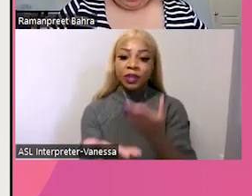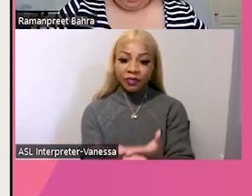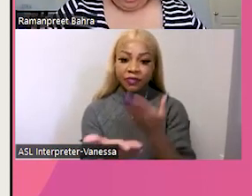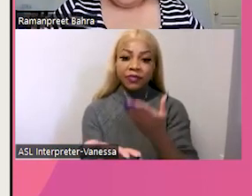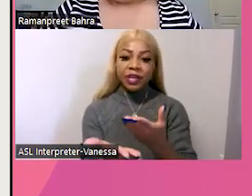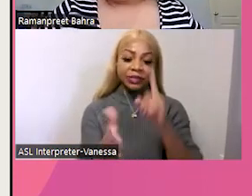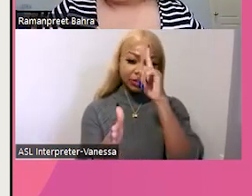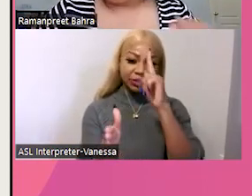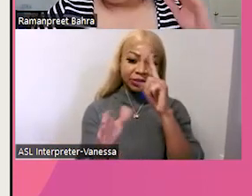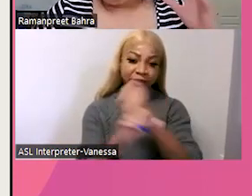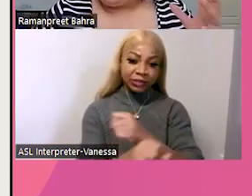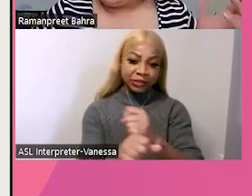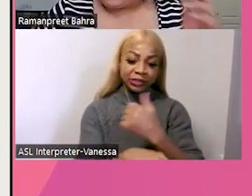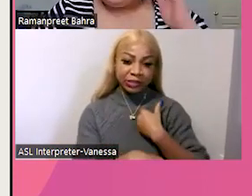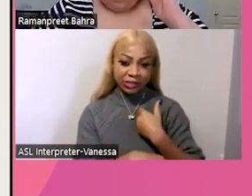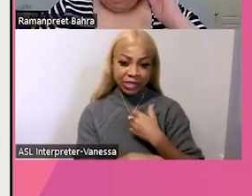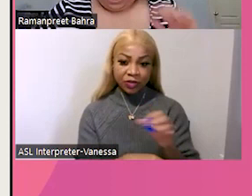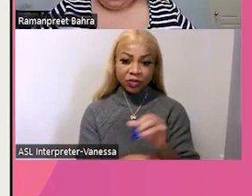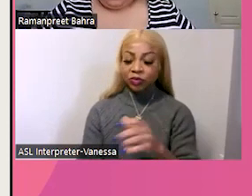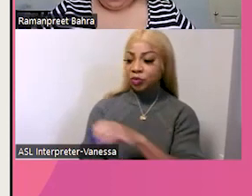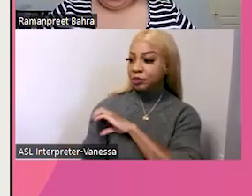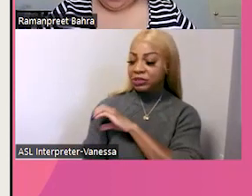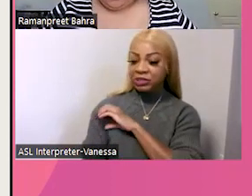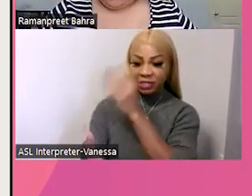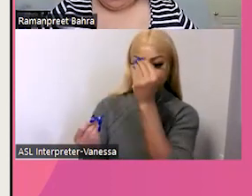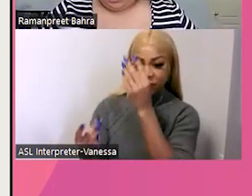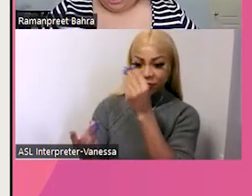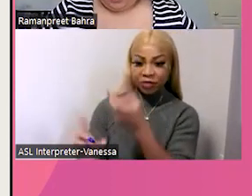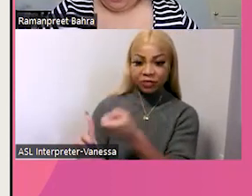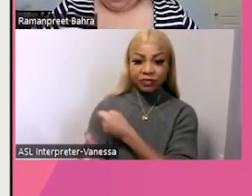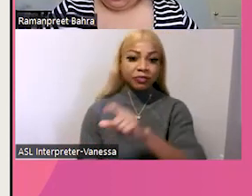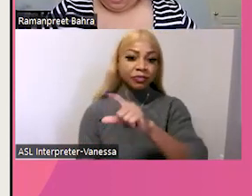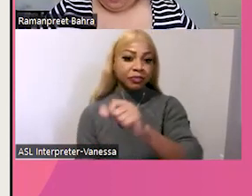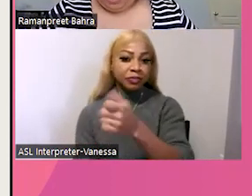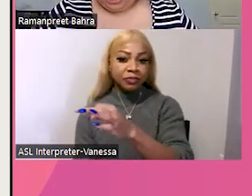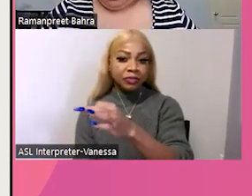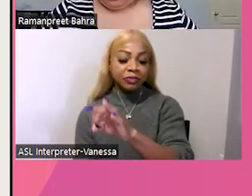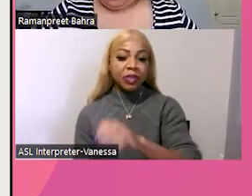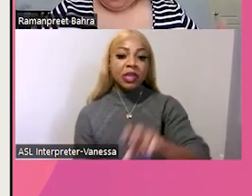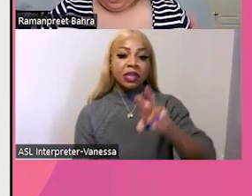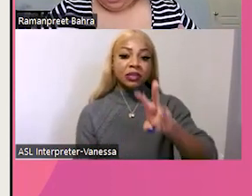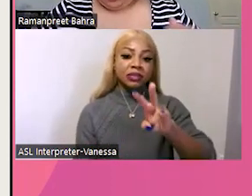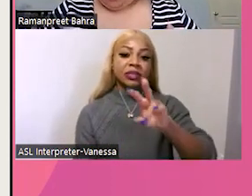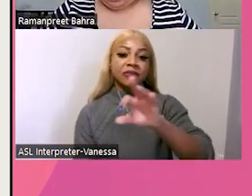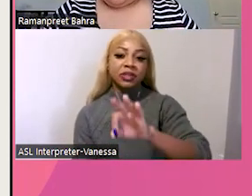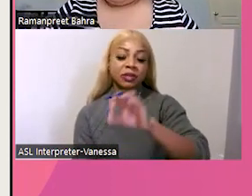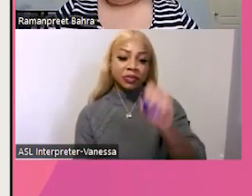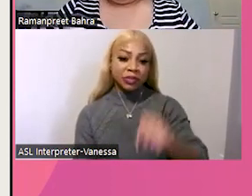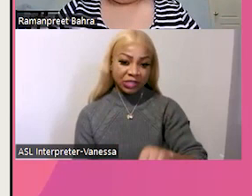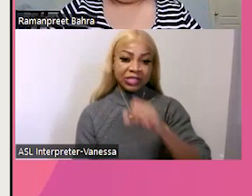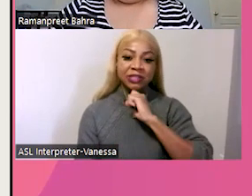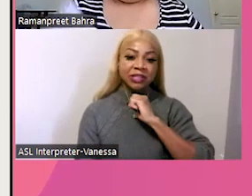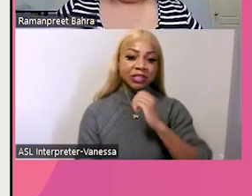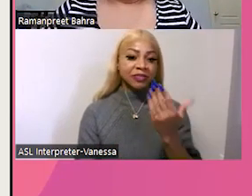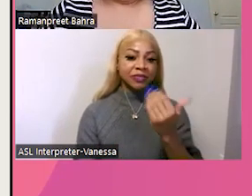Selon donc un document provenant du gouvernement du Canada, en 2019, les